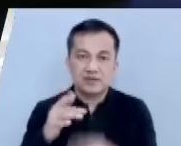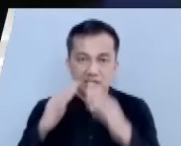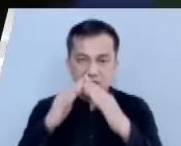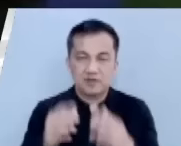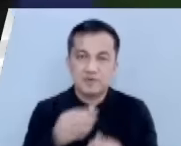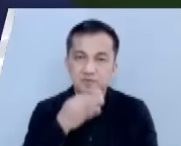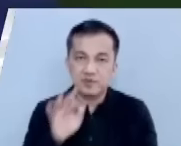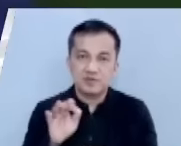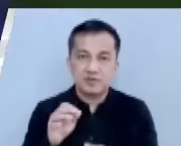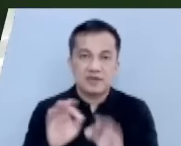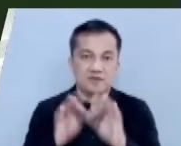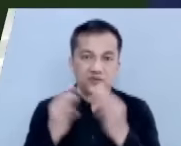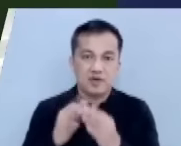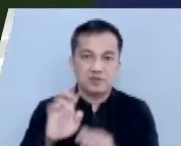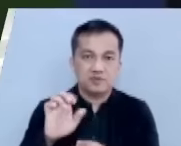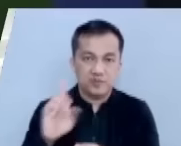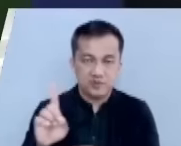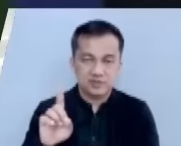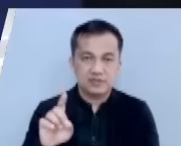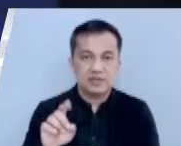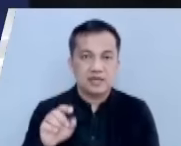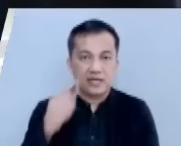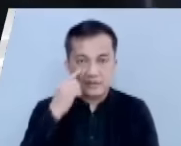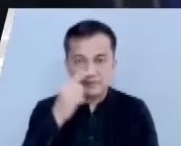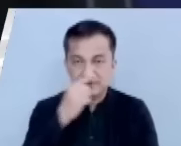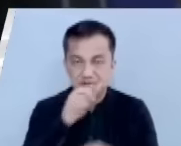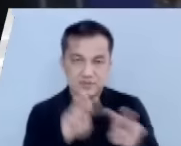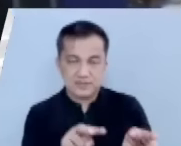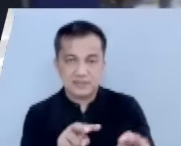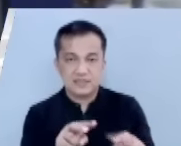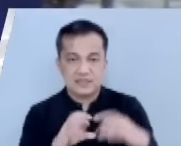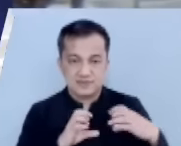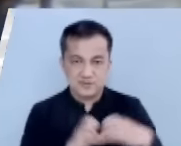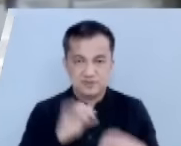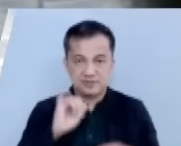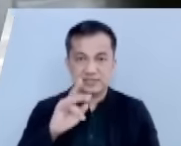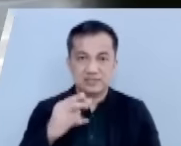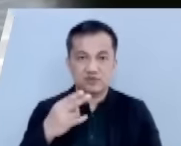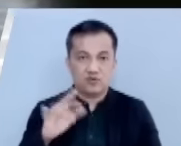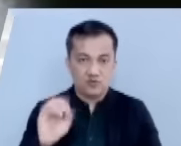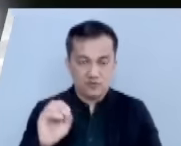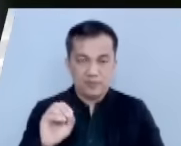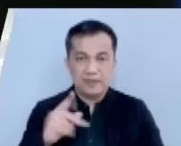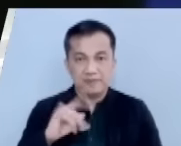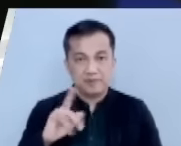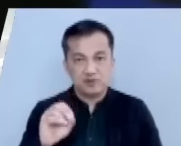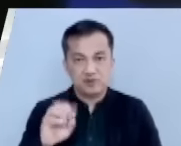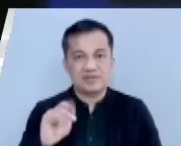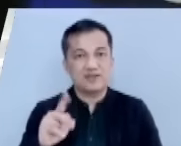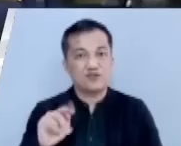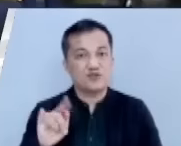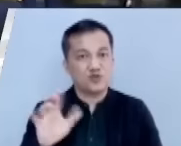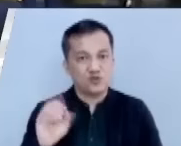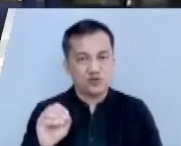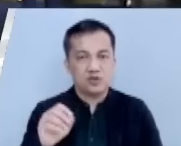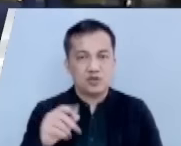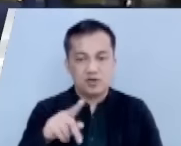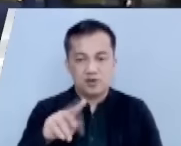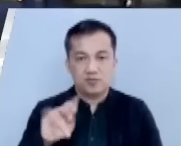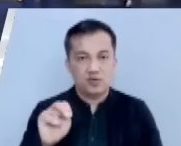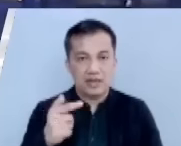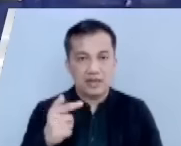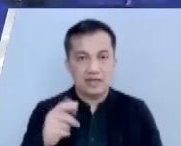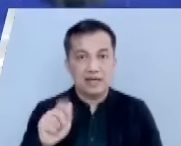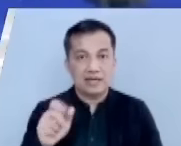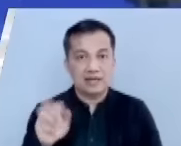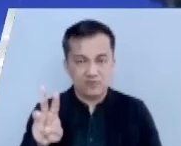Feud, I Witness, Kapuso Mo Jessica Soho, Pepito Manaloto at Pulang Araw. Nanalo bilang